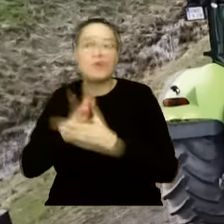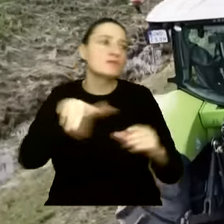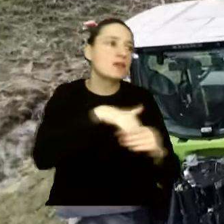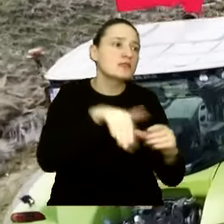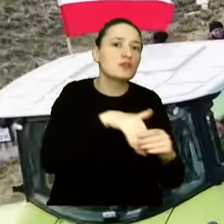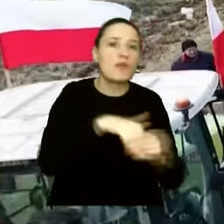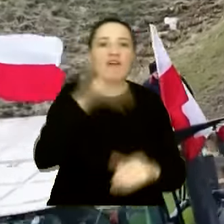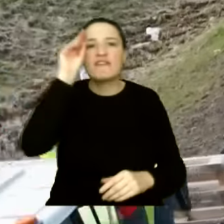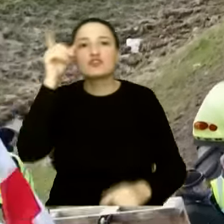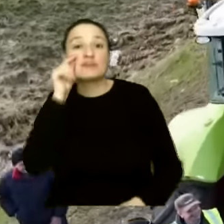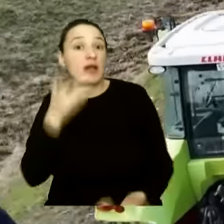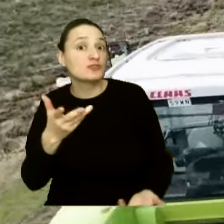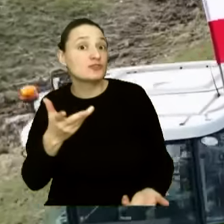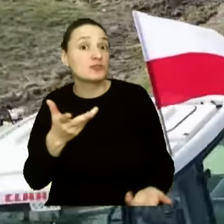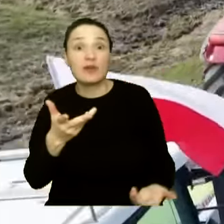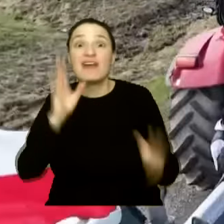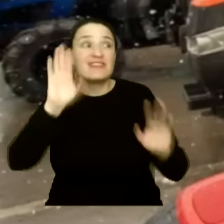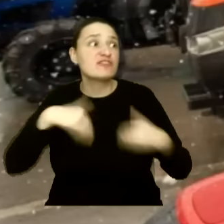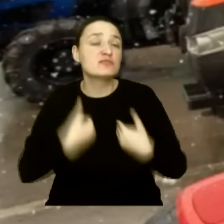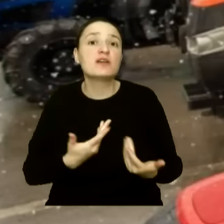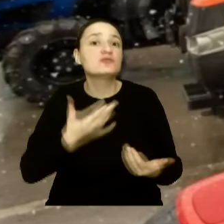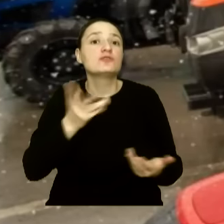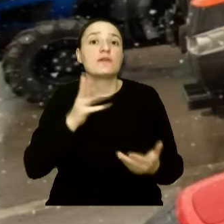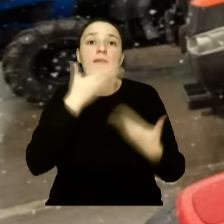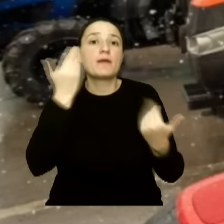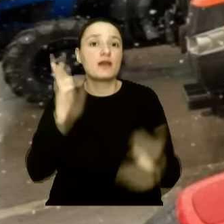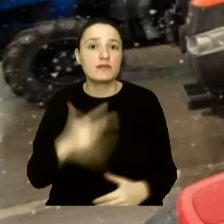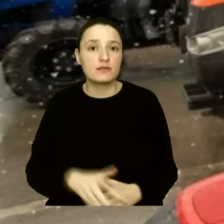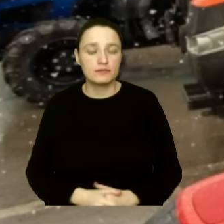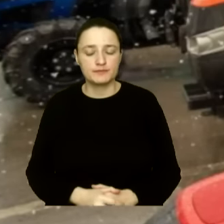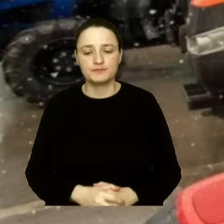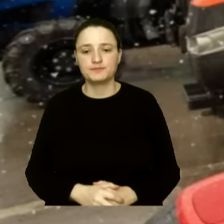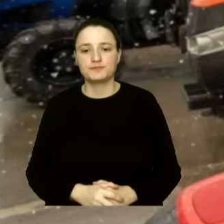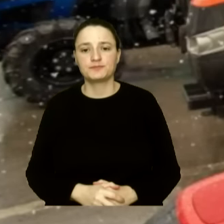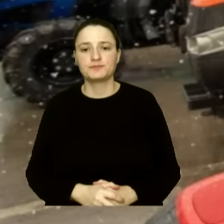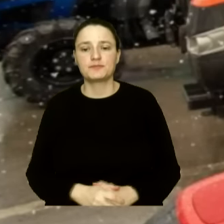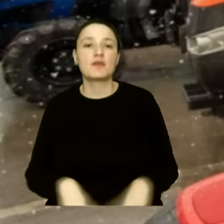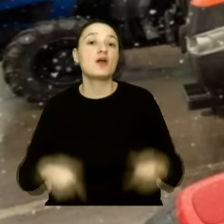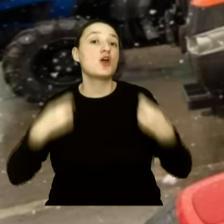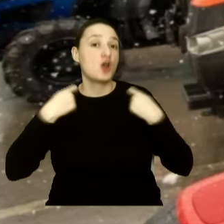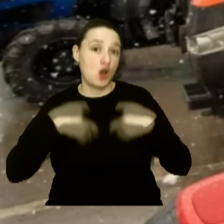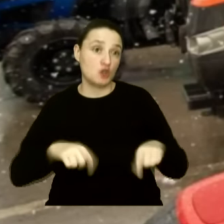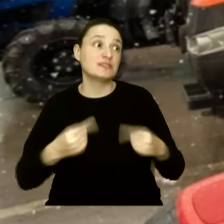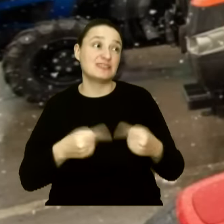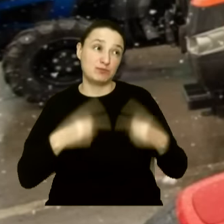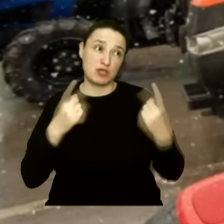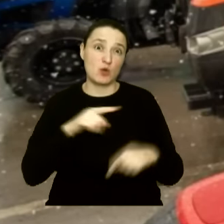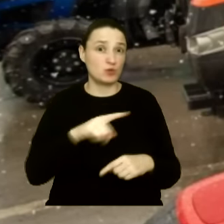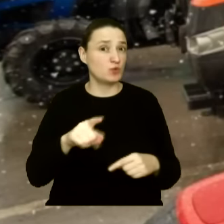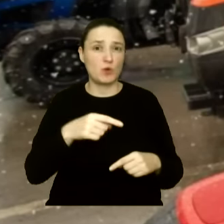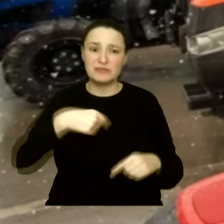wieczorem iść spać. Nas nie można zmęczyć. Twardziele. Rolnicy przekonują, że są na skraju